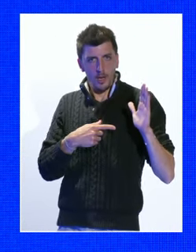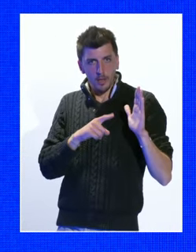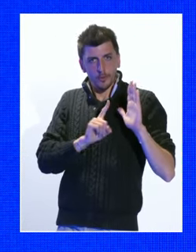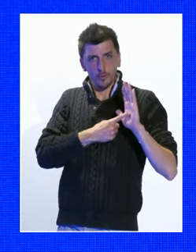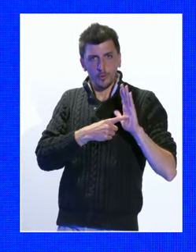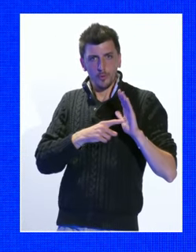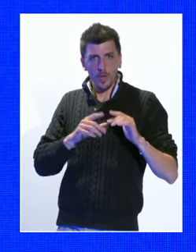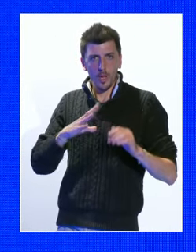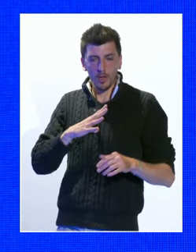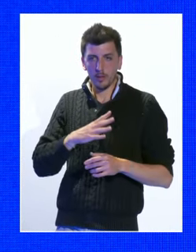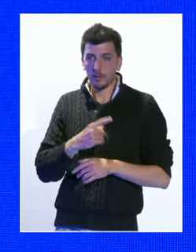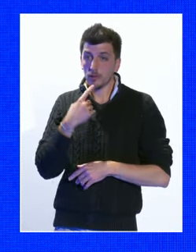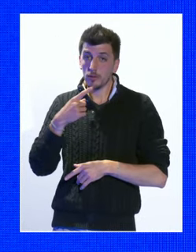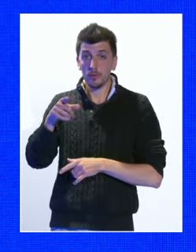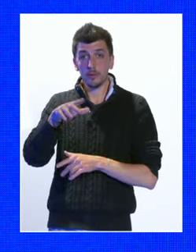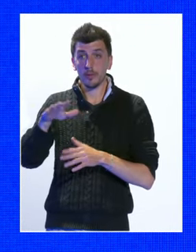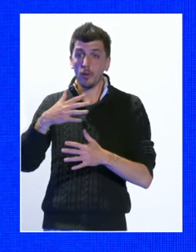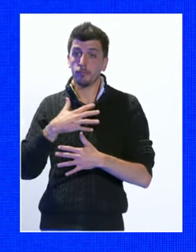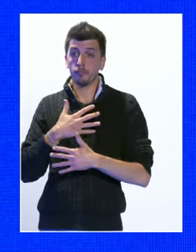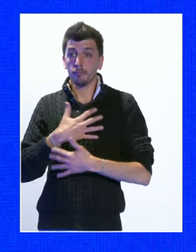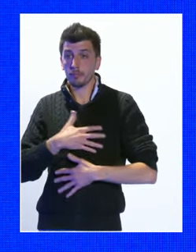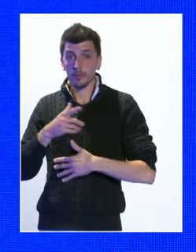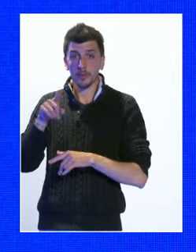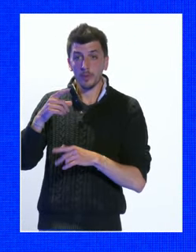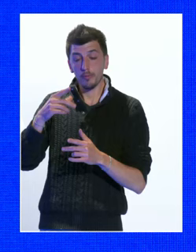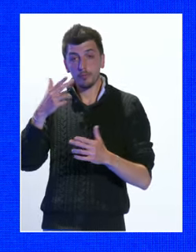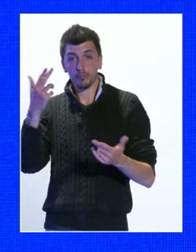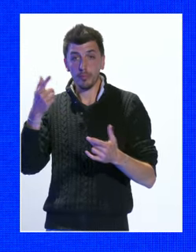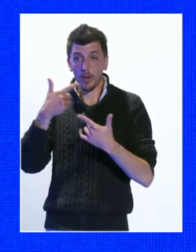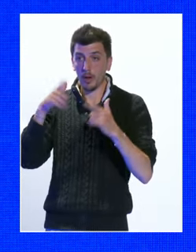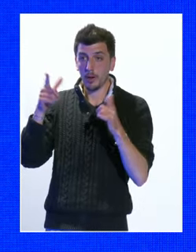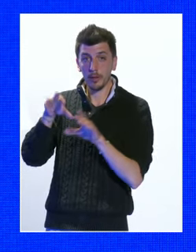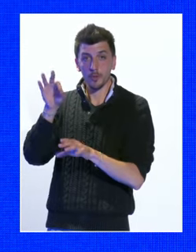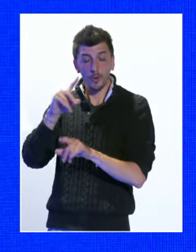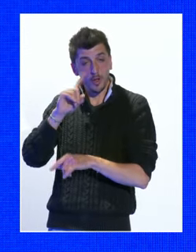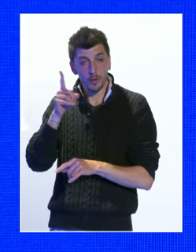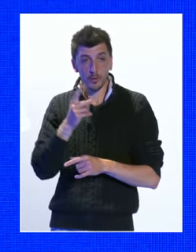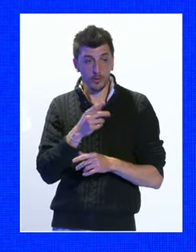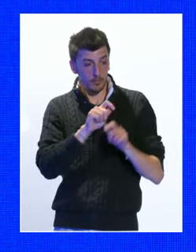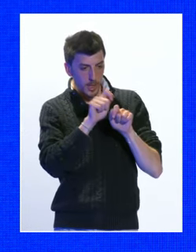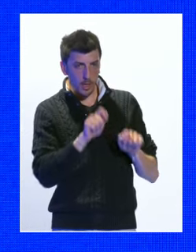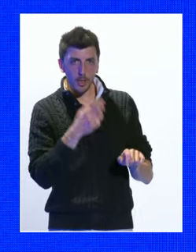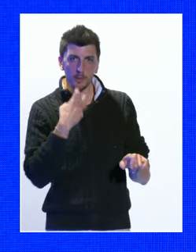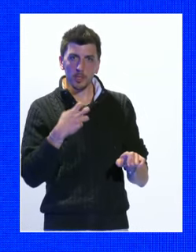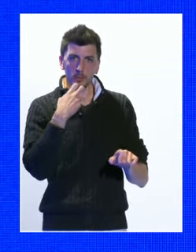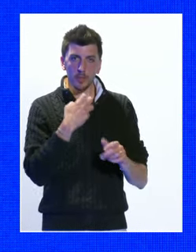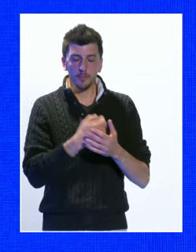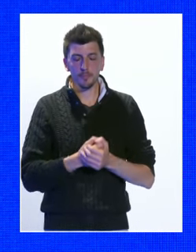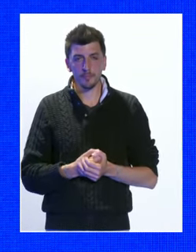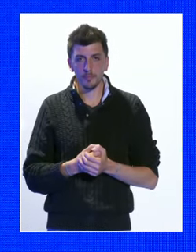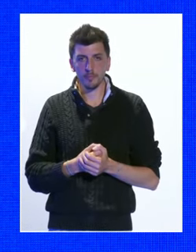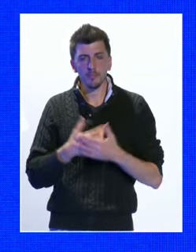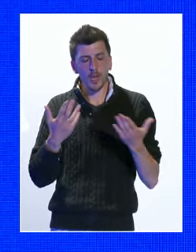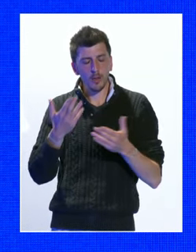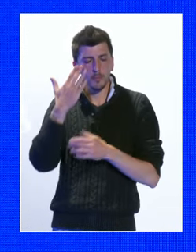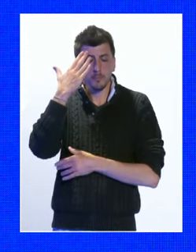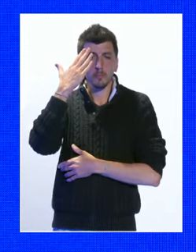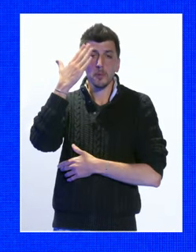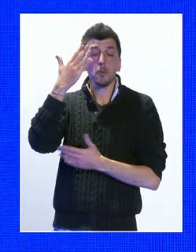doit compter, mais le respect des citoyens. Alors, si la raison venait à l'emporter, ce